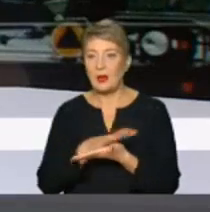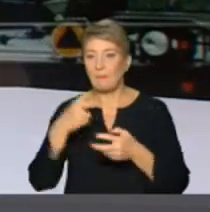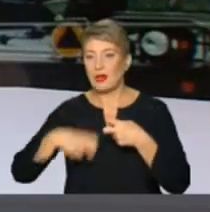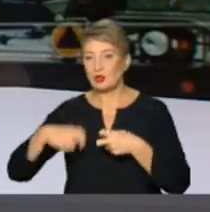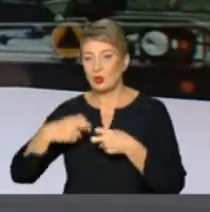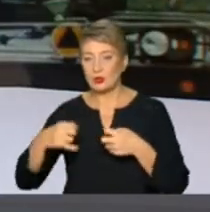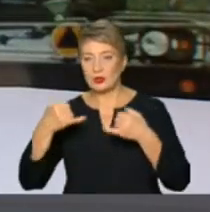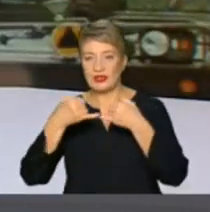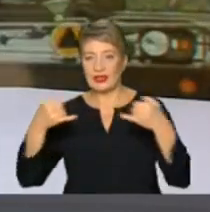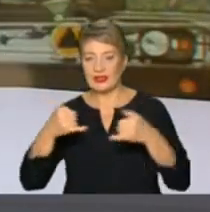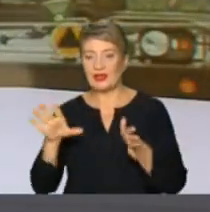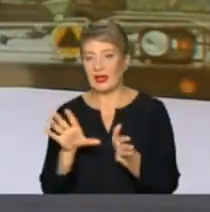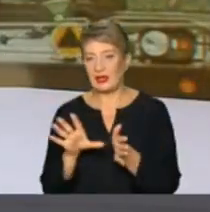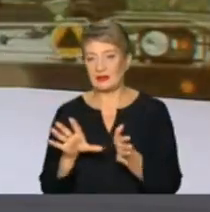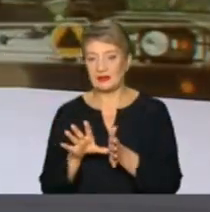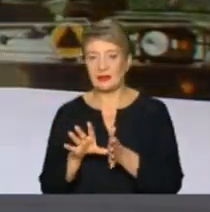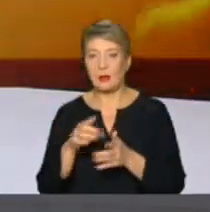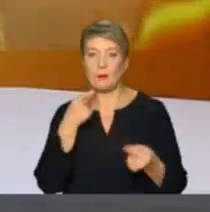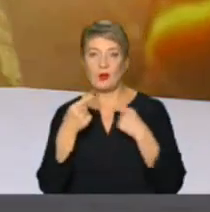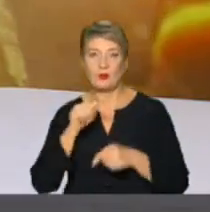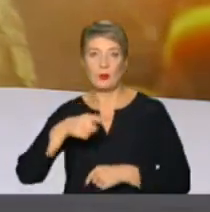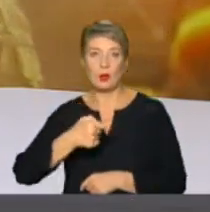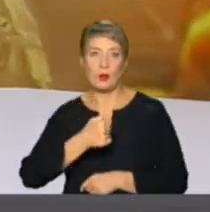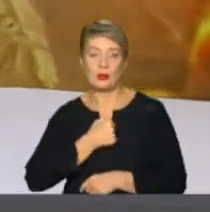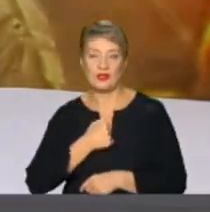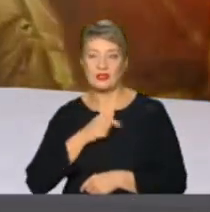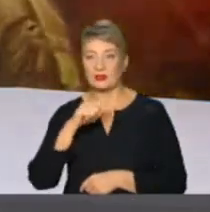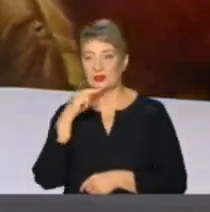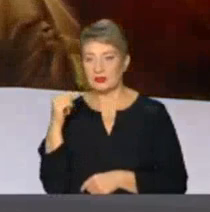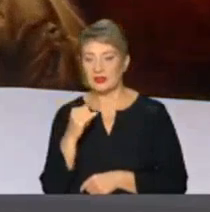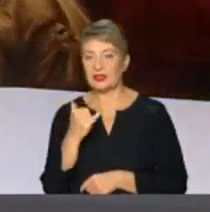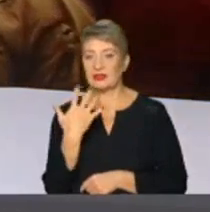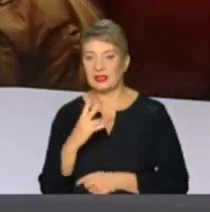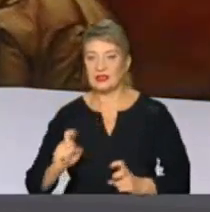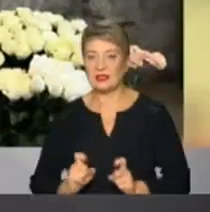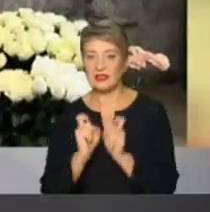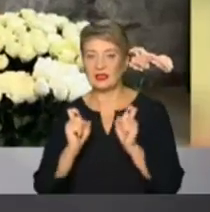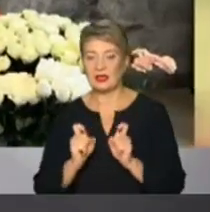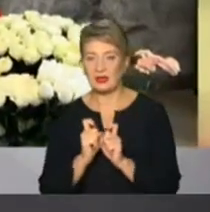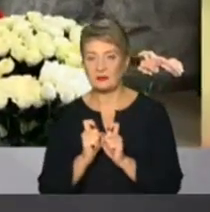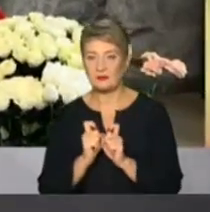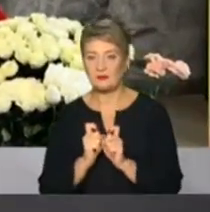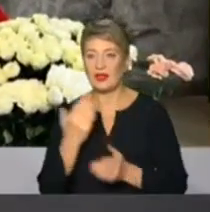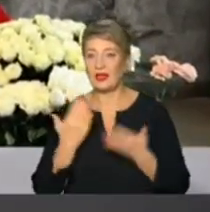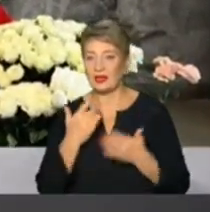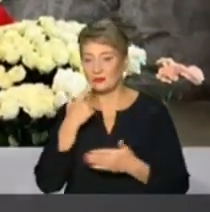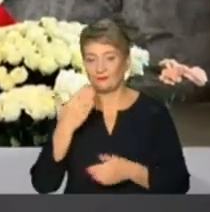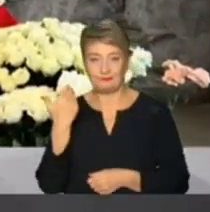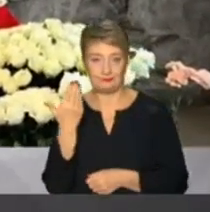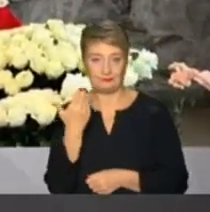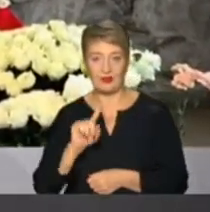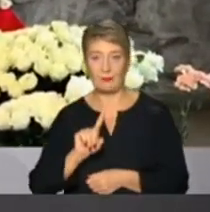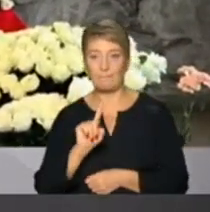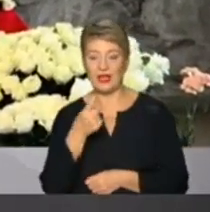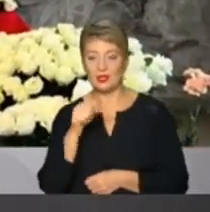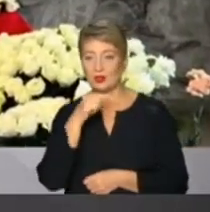Ну і далі поговоримо про мобілізацію на Росії, а вона за кількістю скандалів б'є усі рекорди. І якщо напередодні вперше